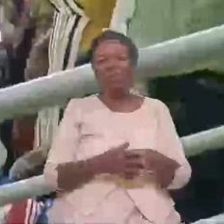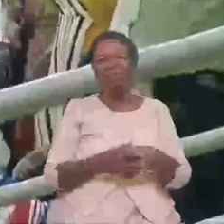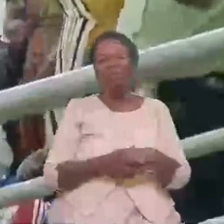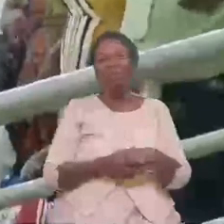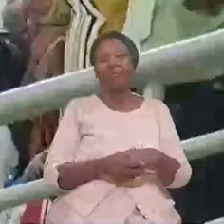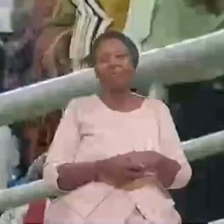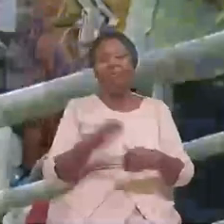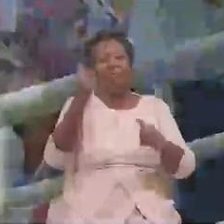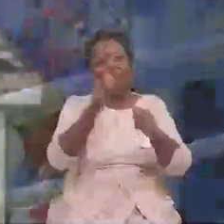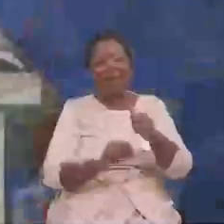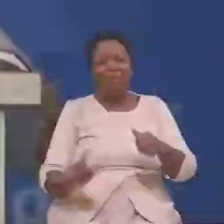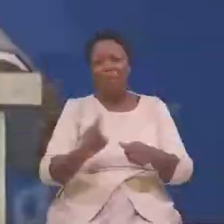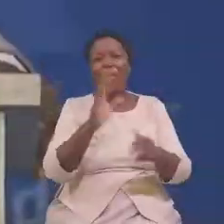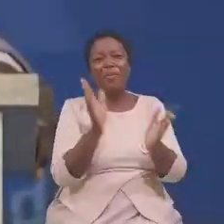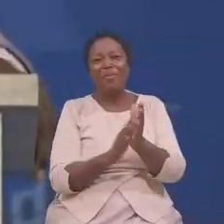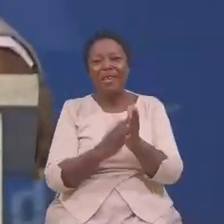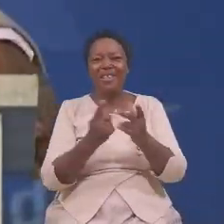Tout le monde, gloire à Dieu.